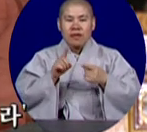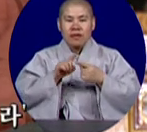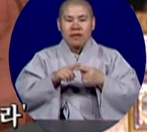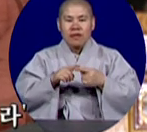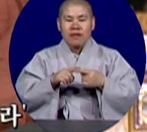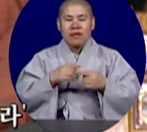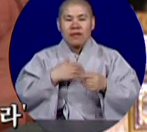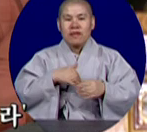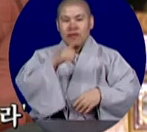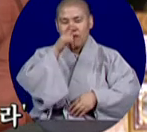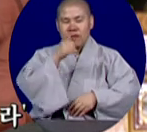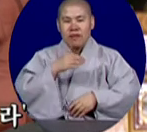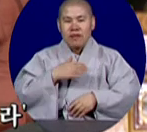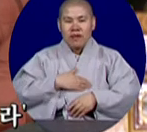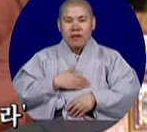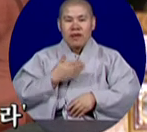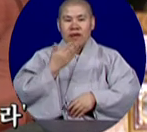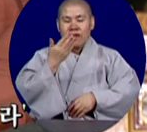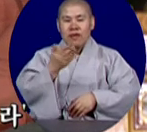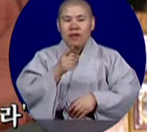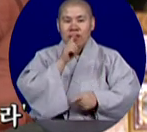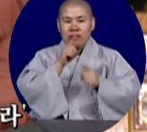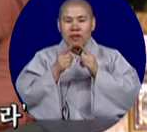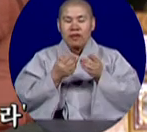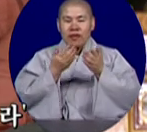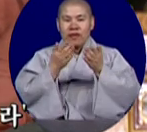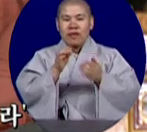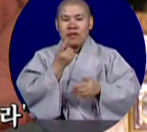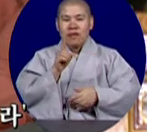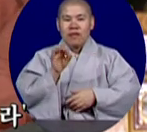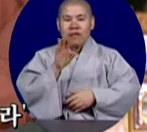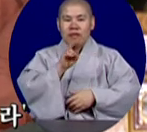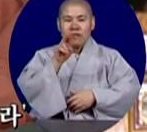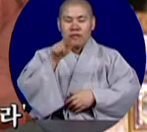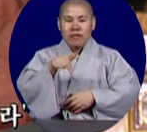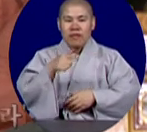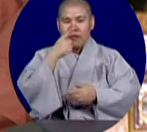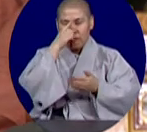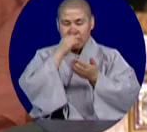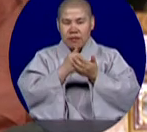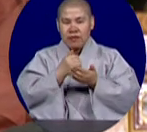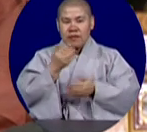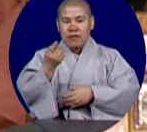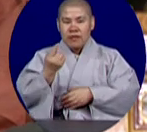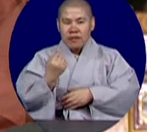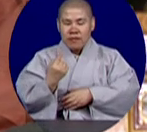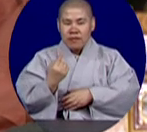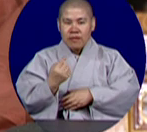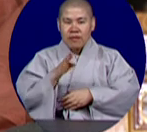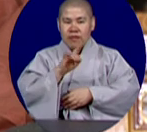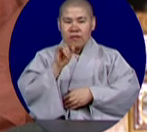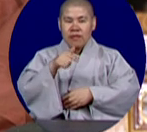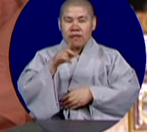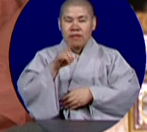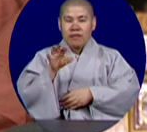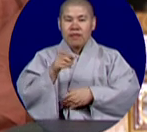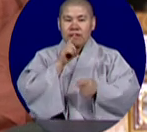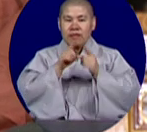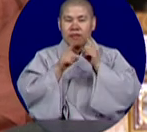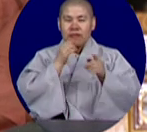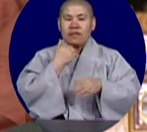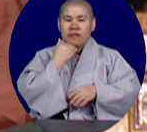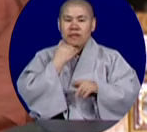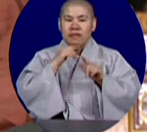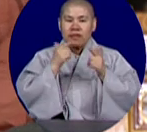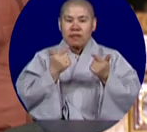이리 와라. 내가 너한테 말해주겠다. 그 황벽이 왔어요. 와가지고 백장의 말을 기다리는 게